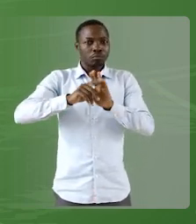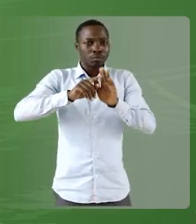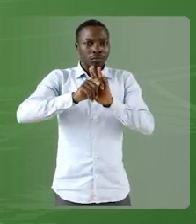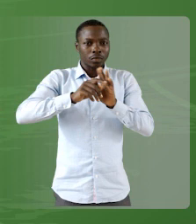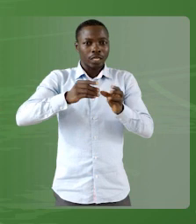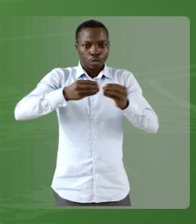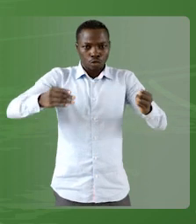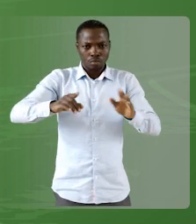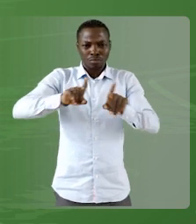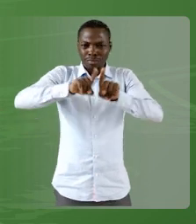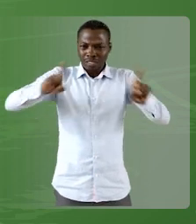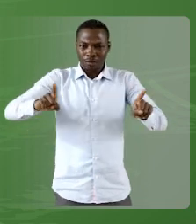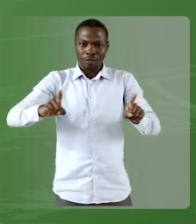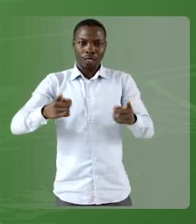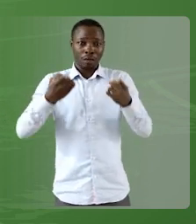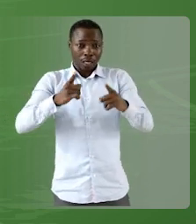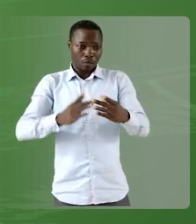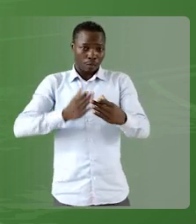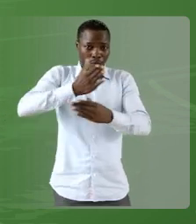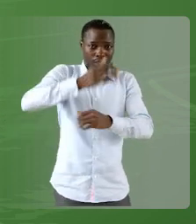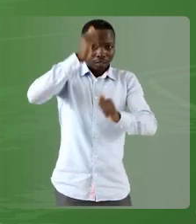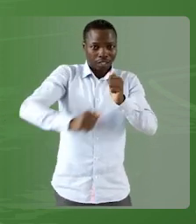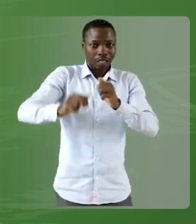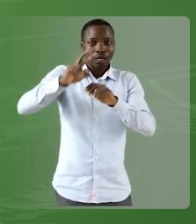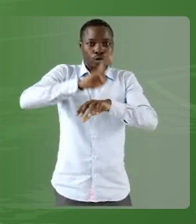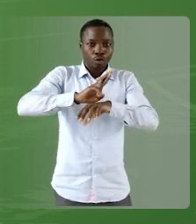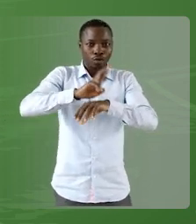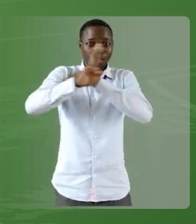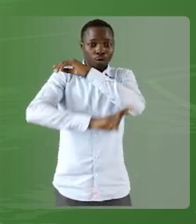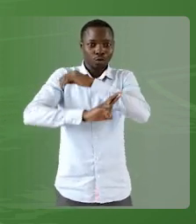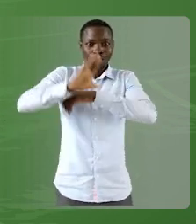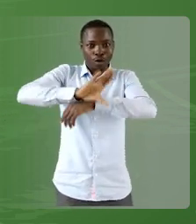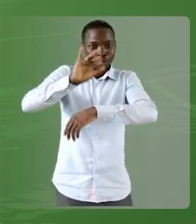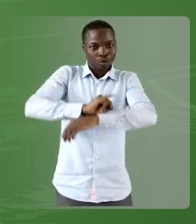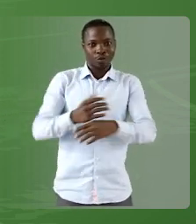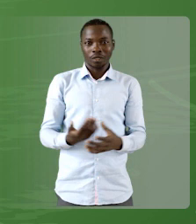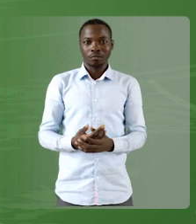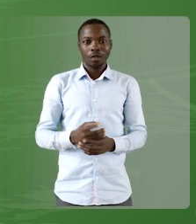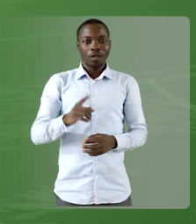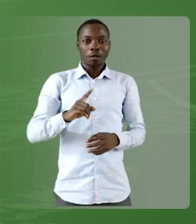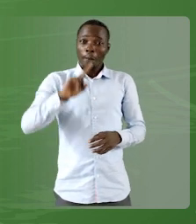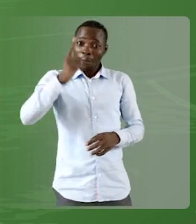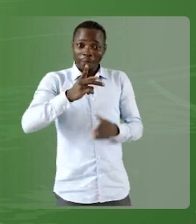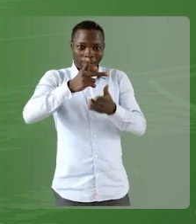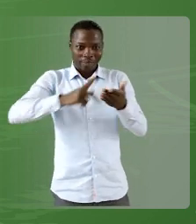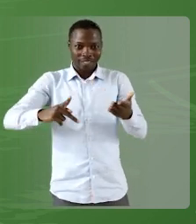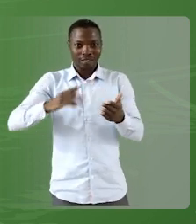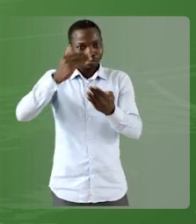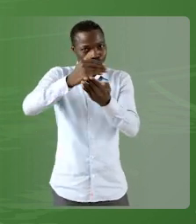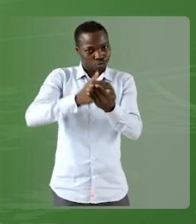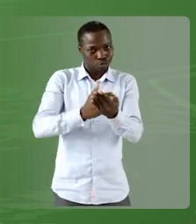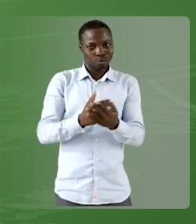à l'autre de la Côte d'Ivoire? Alors, en grand 1, cela va constituer la première partie de notre leçon. Alors, en grand